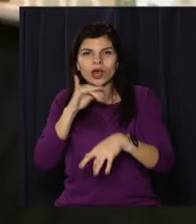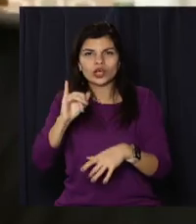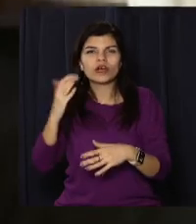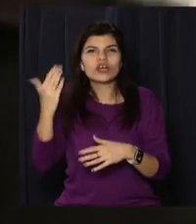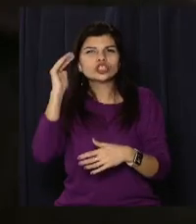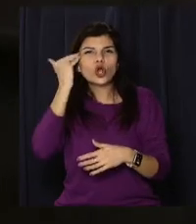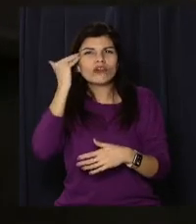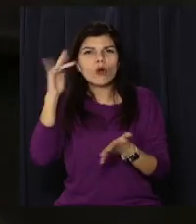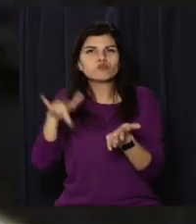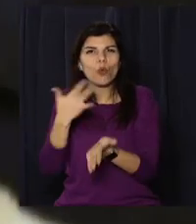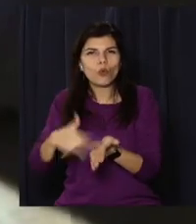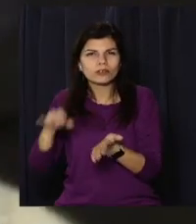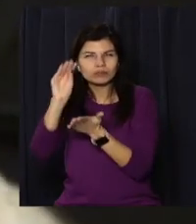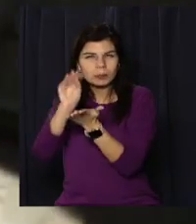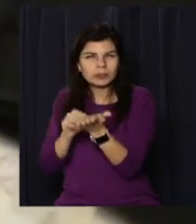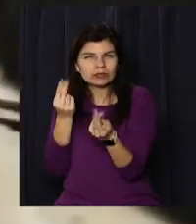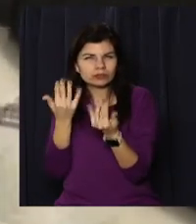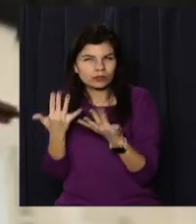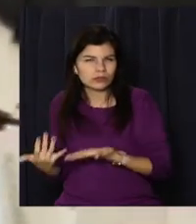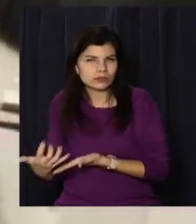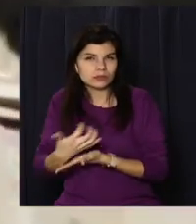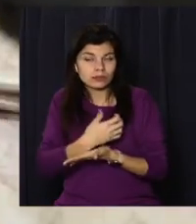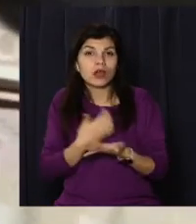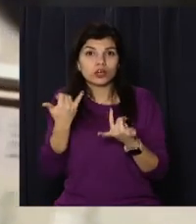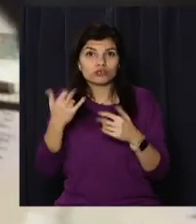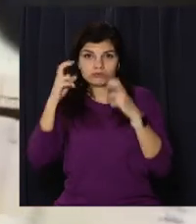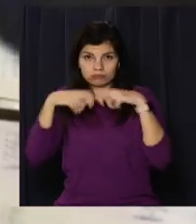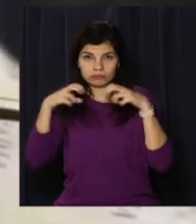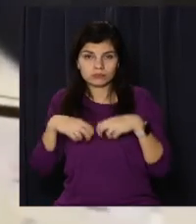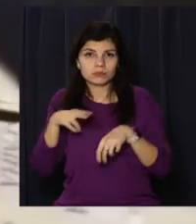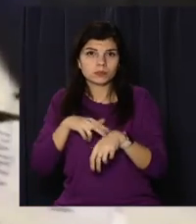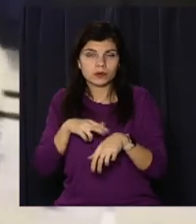бухгалтерію. Наразі активісту оголосили про підозру. Триває слідство.